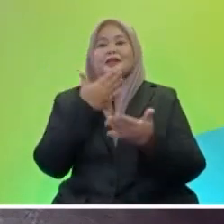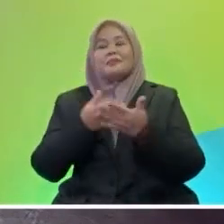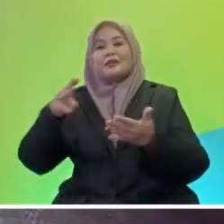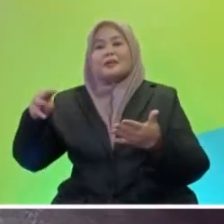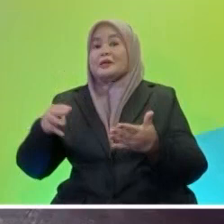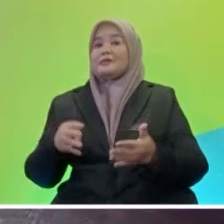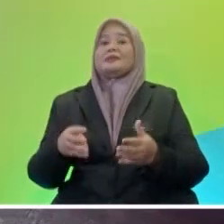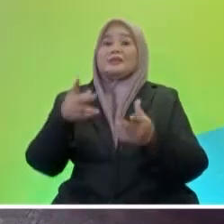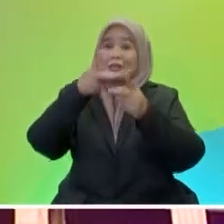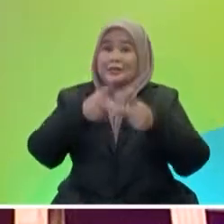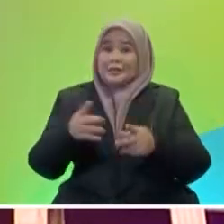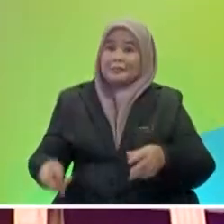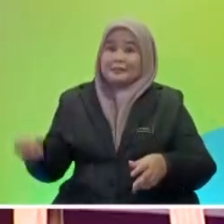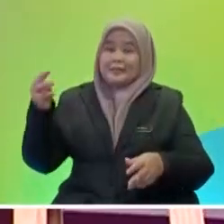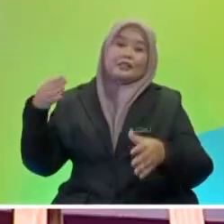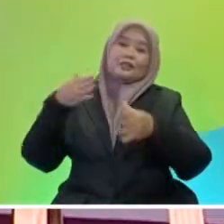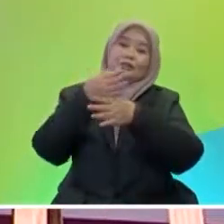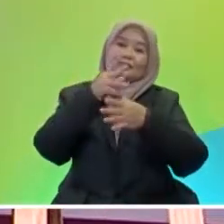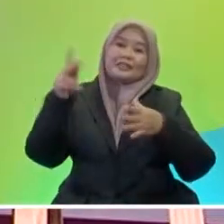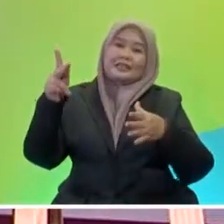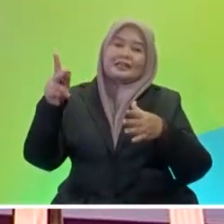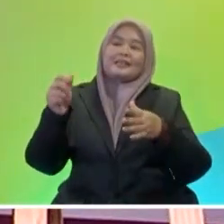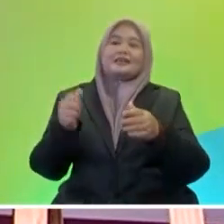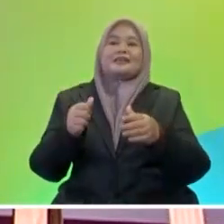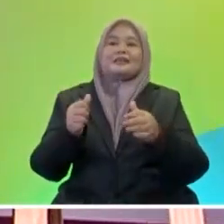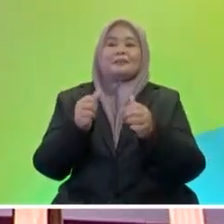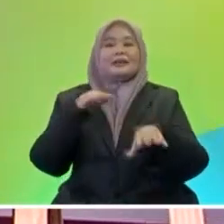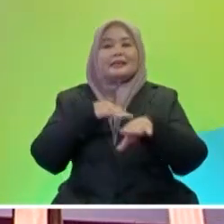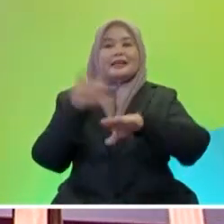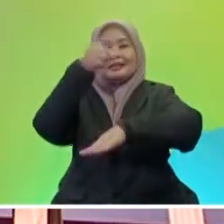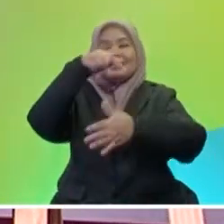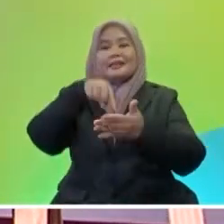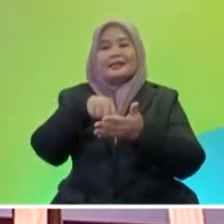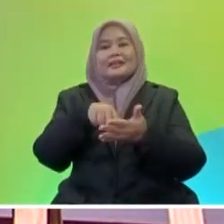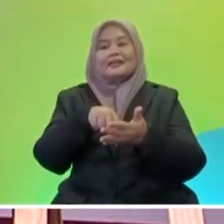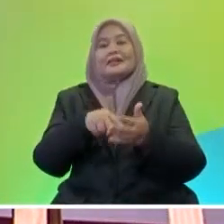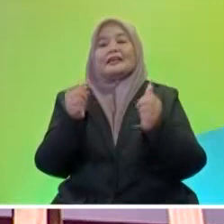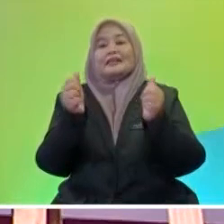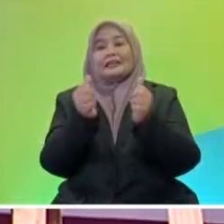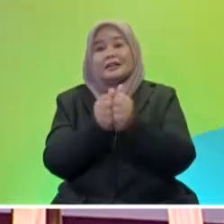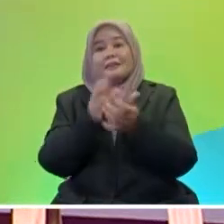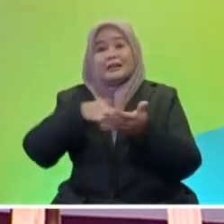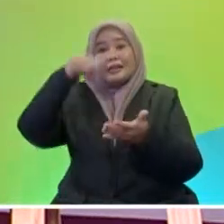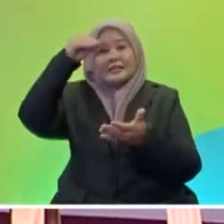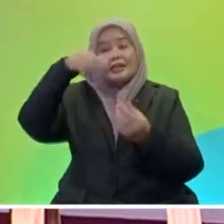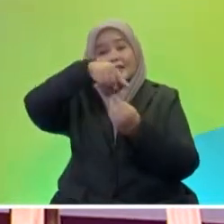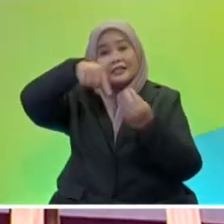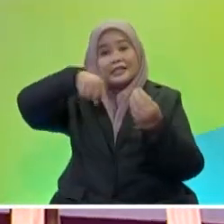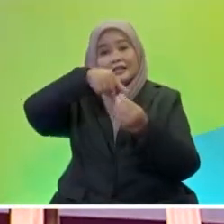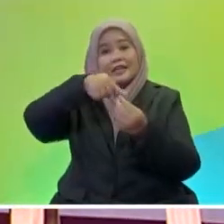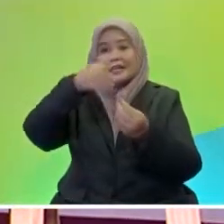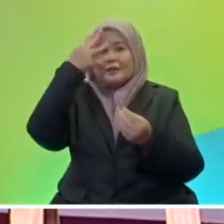bersemangat jadi kita akan teruskan pembelajaran kita pada kali ini dengan belajar tentang